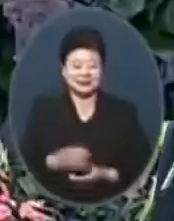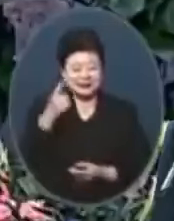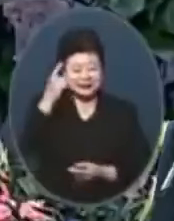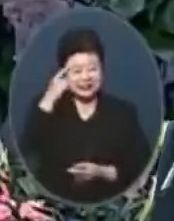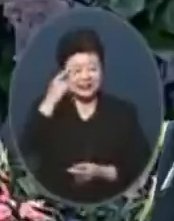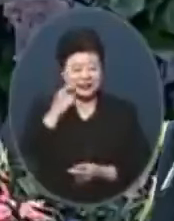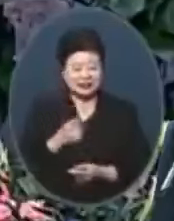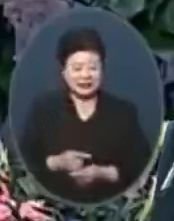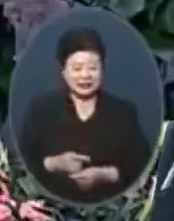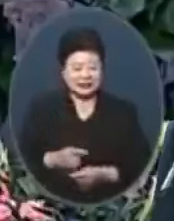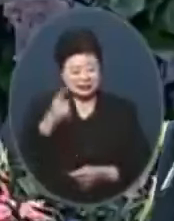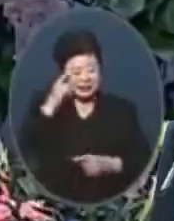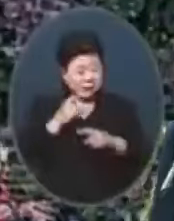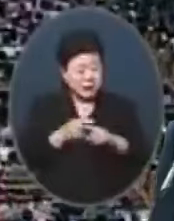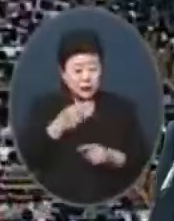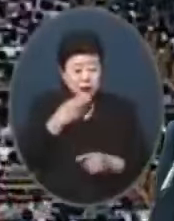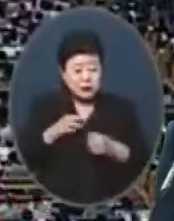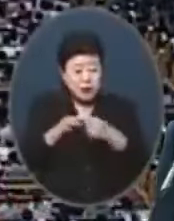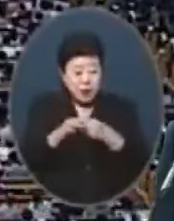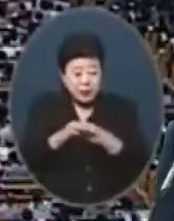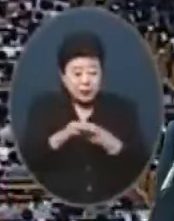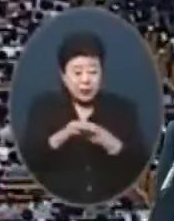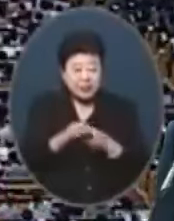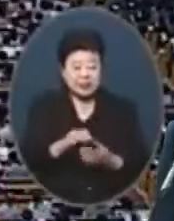생각을 긍정적으로 갖지 않으면